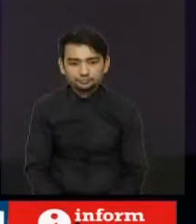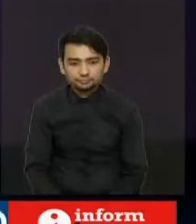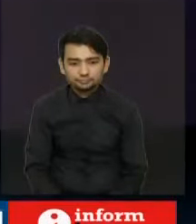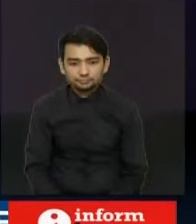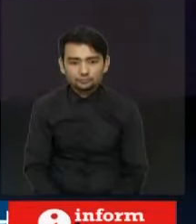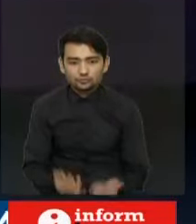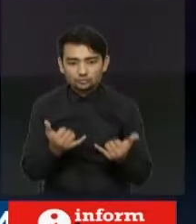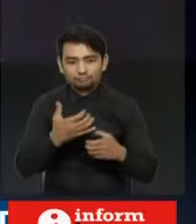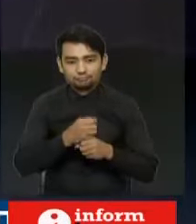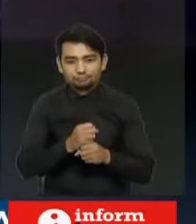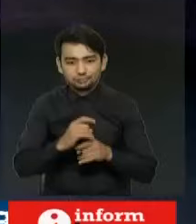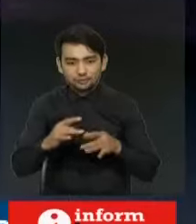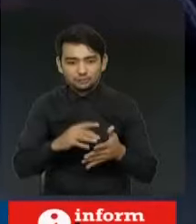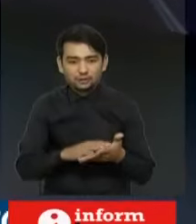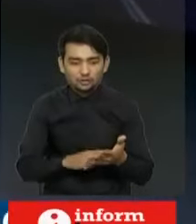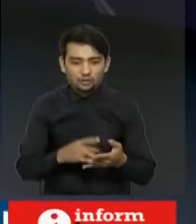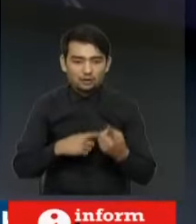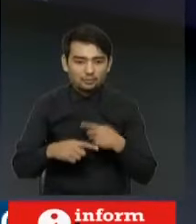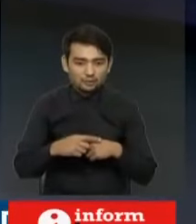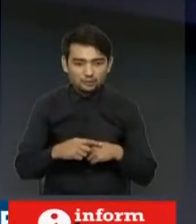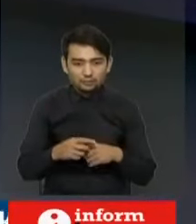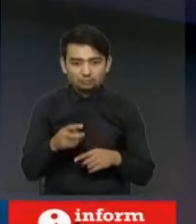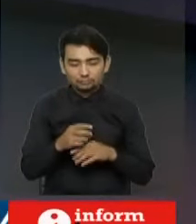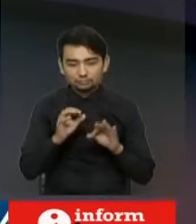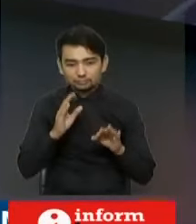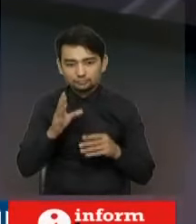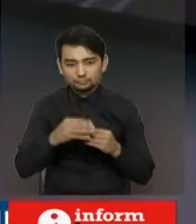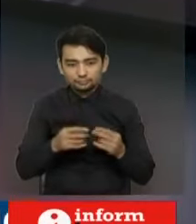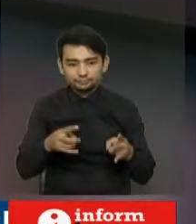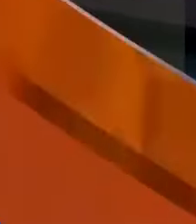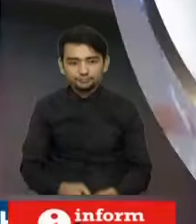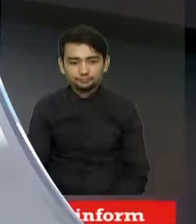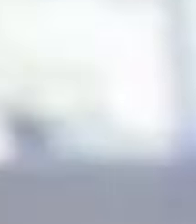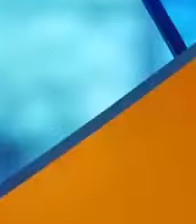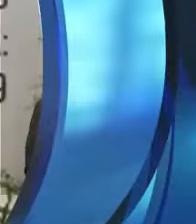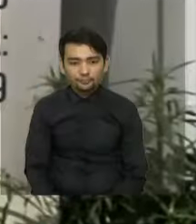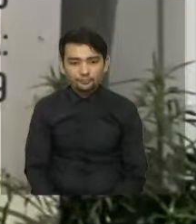У нас сейчас короткая реклама, после которой мы вернемся. Будьте с нами.